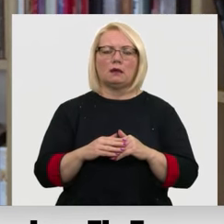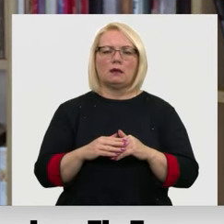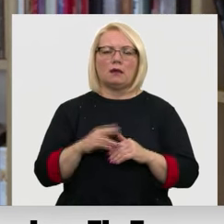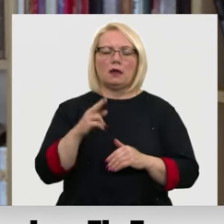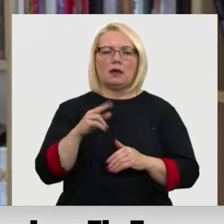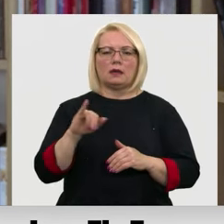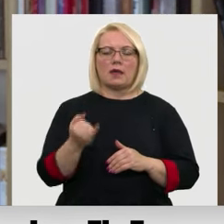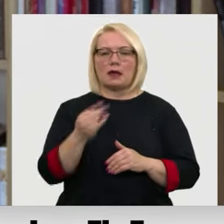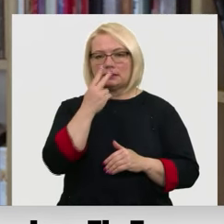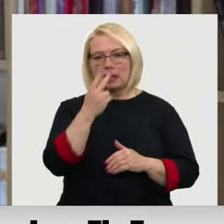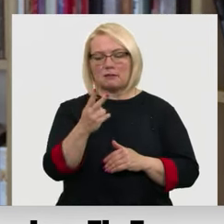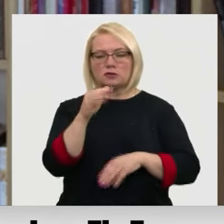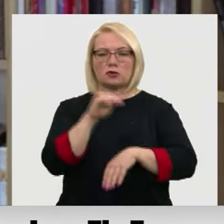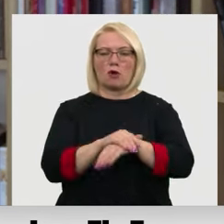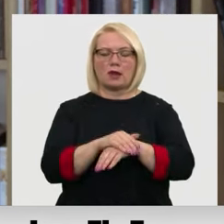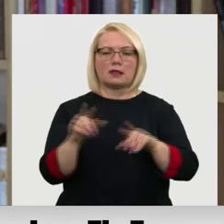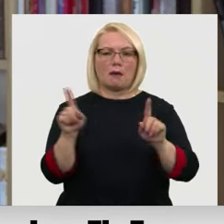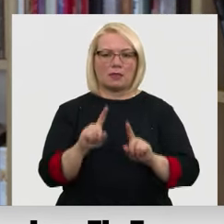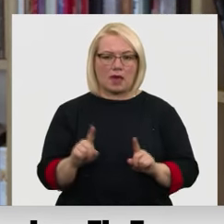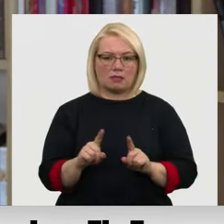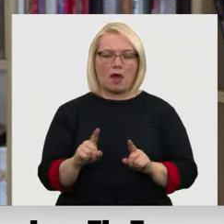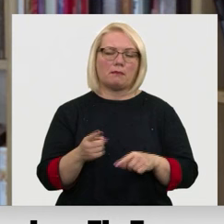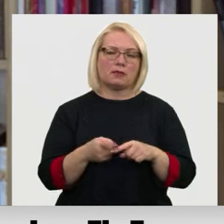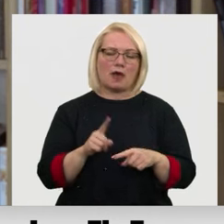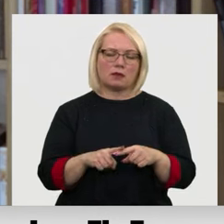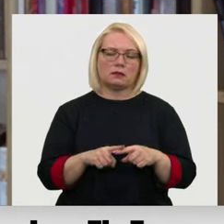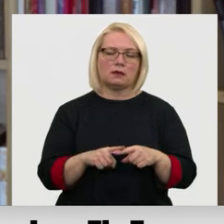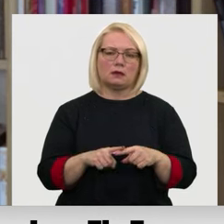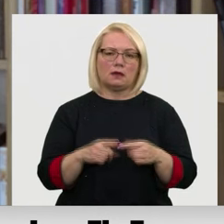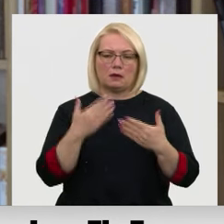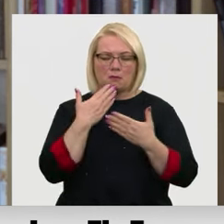Ja mēs skatāmies uz konkrētākām lietām, tad